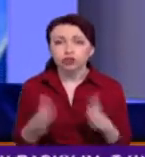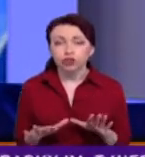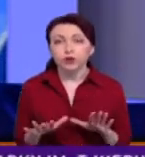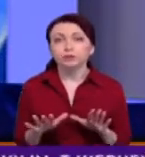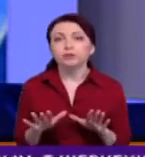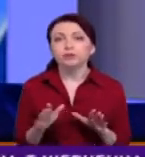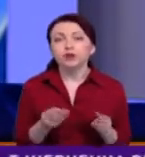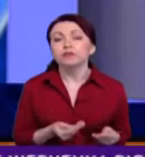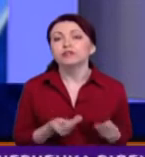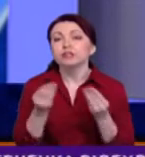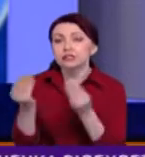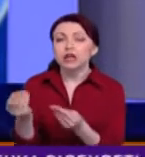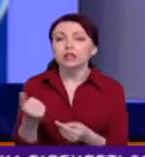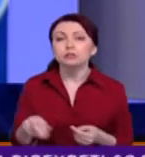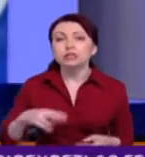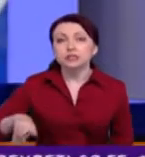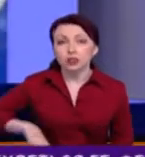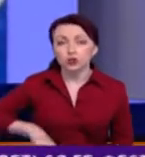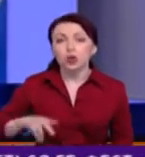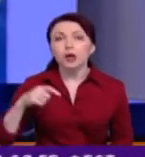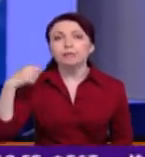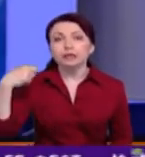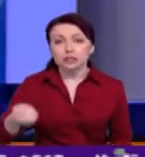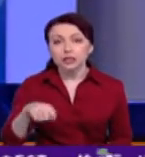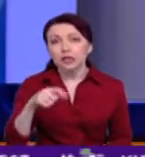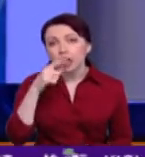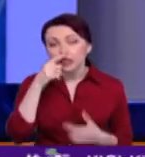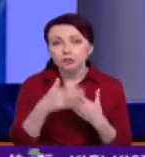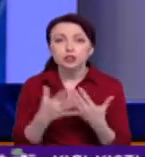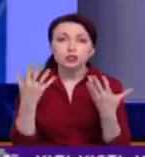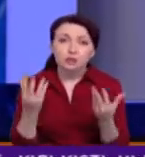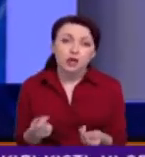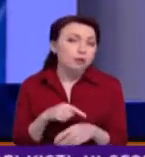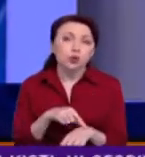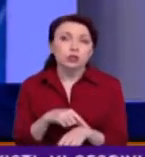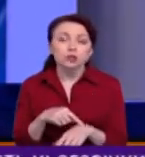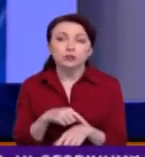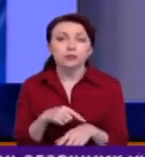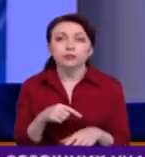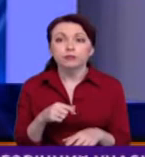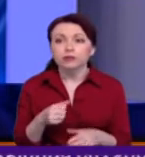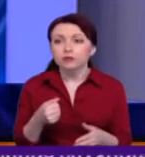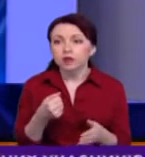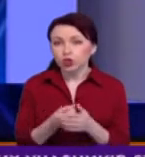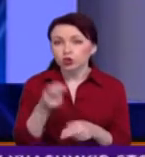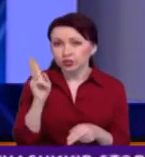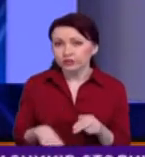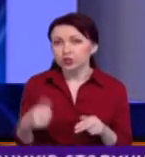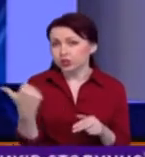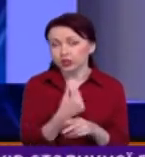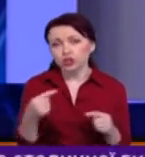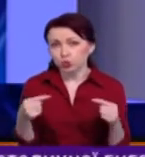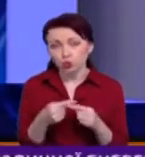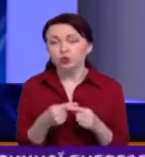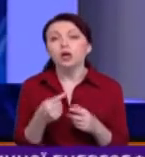Цей законопроект в адміністрації президента, тому ми очікуємо, що найближчими днями, годинами, до завершення тижня так точно. Да, я сподіваюся,